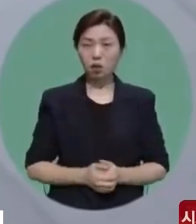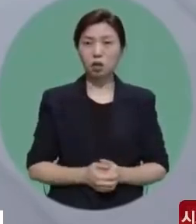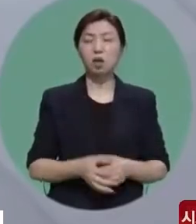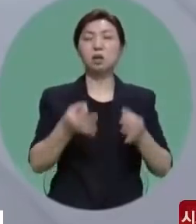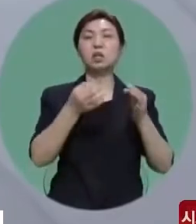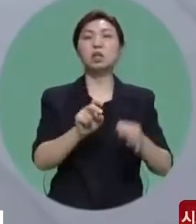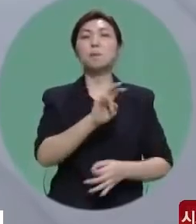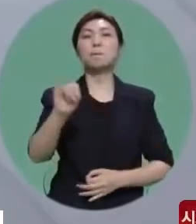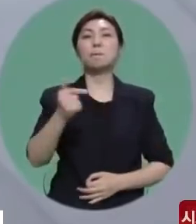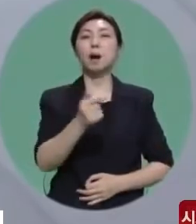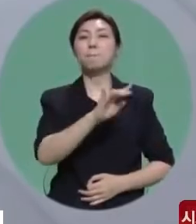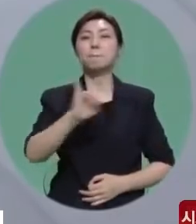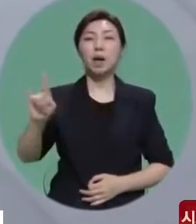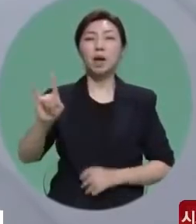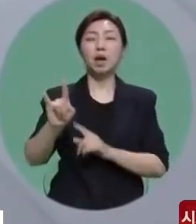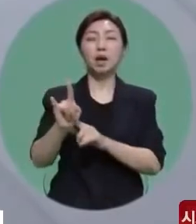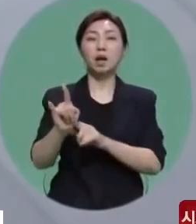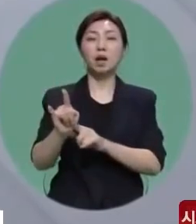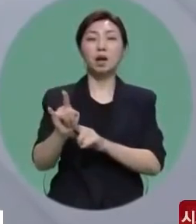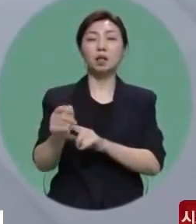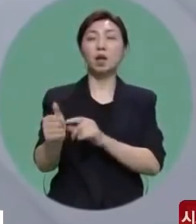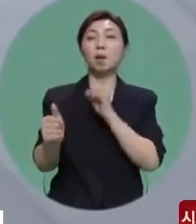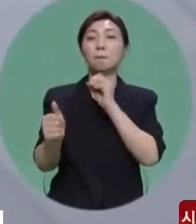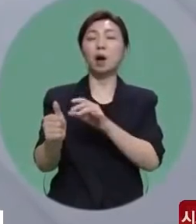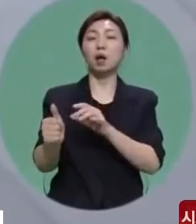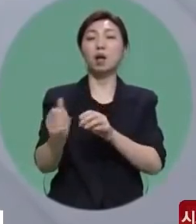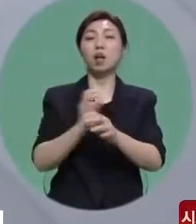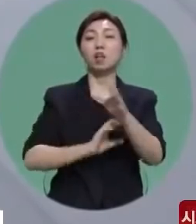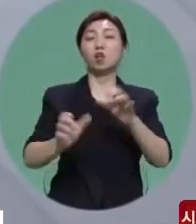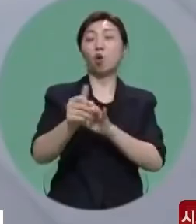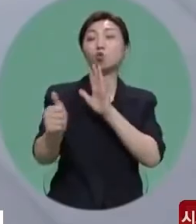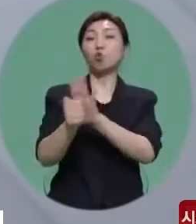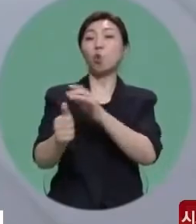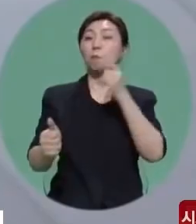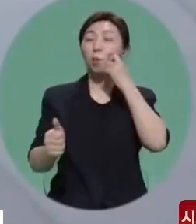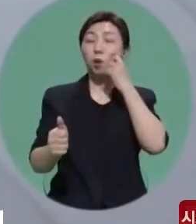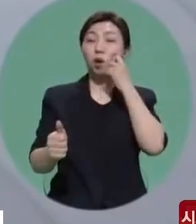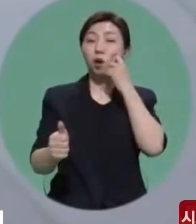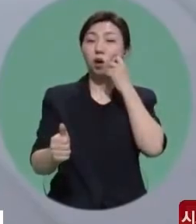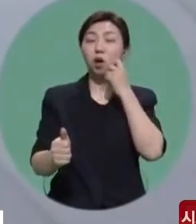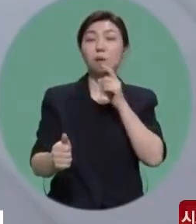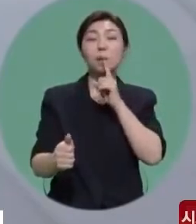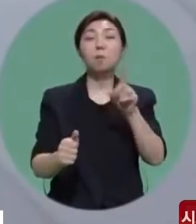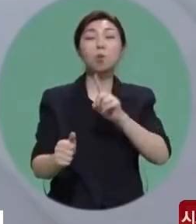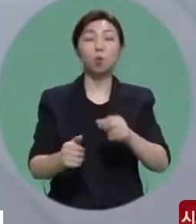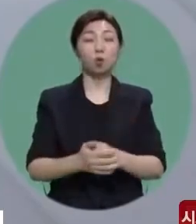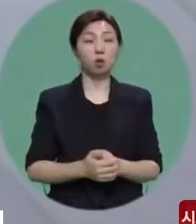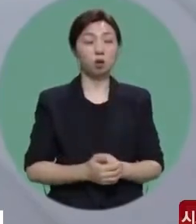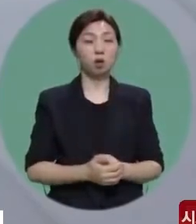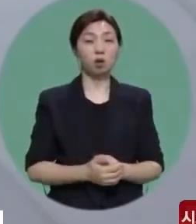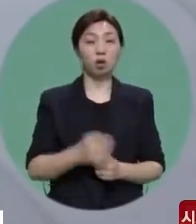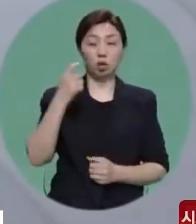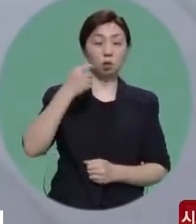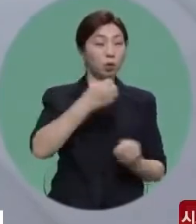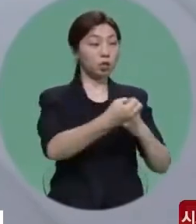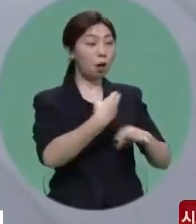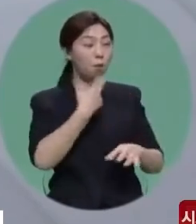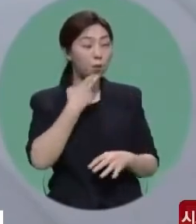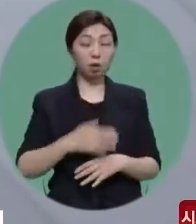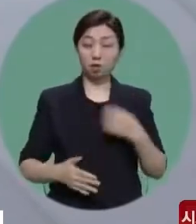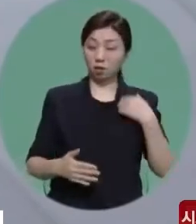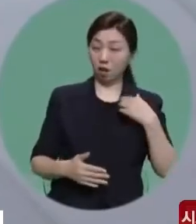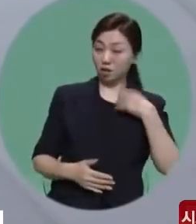줄 수 없다는 얘기를 뭐겠습니까 제가 어깨 다 보나 말했어 저한테 질문 하지 마시고 제가